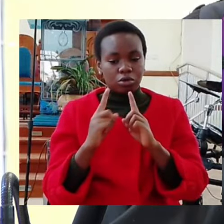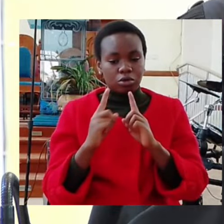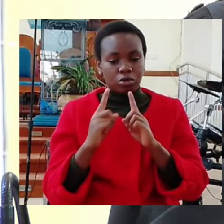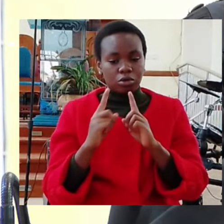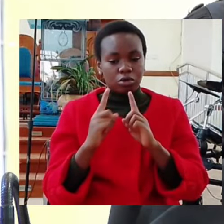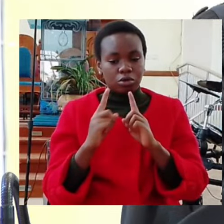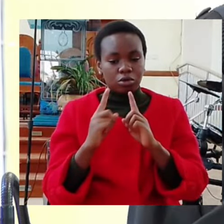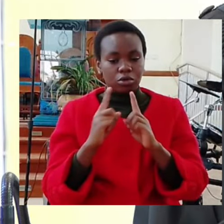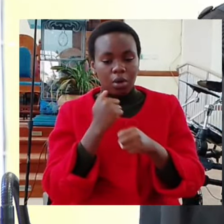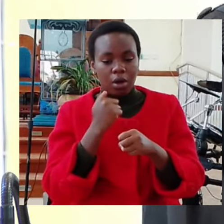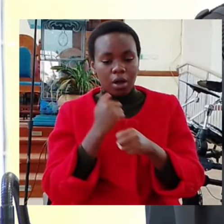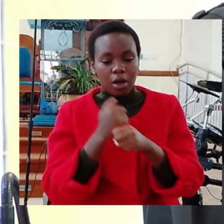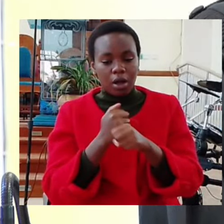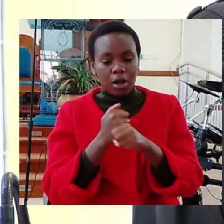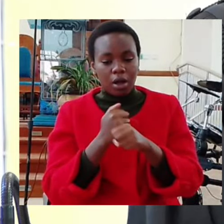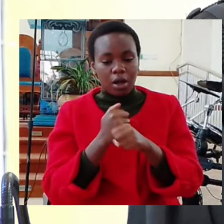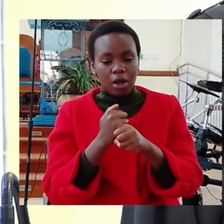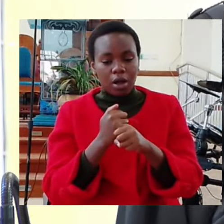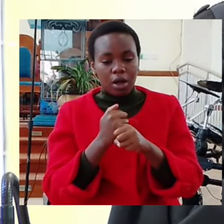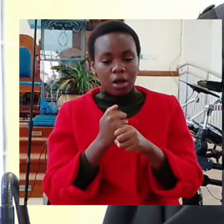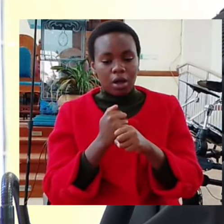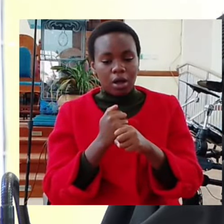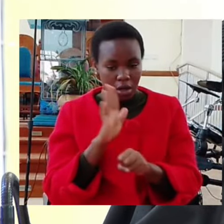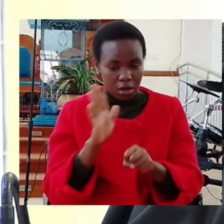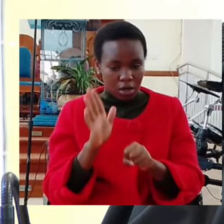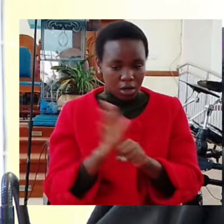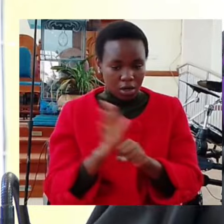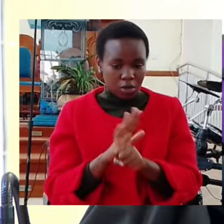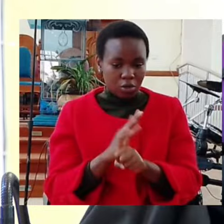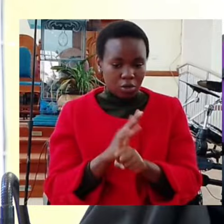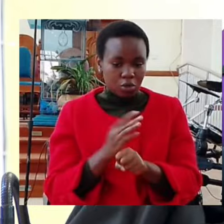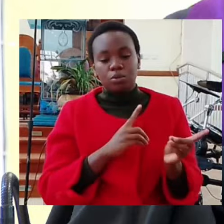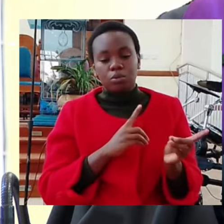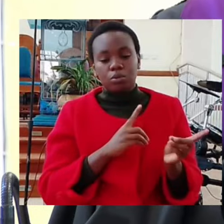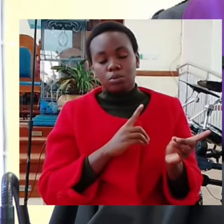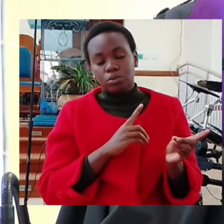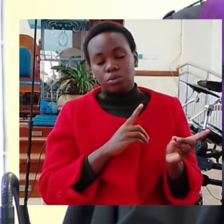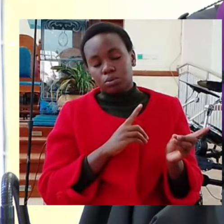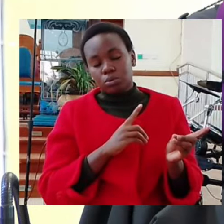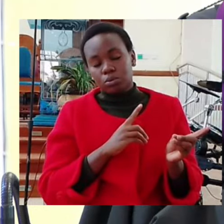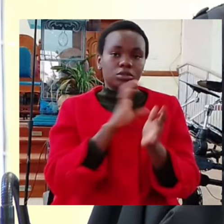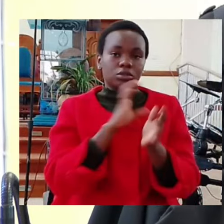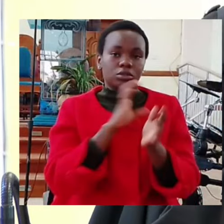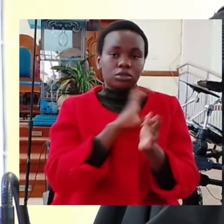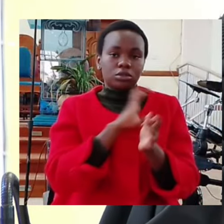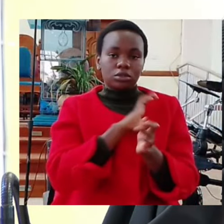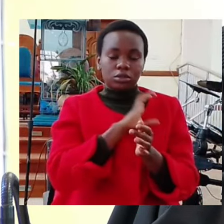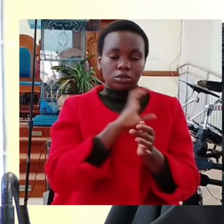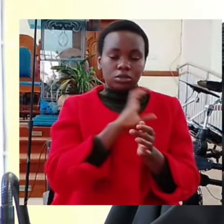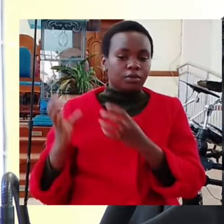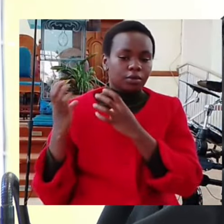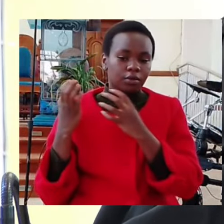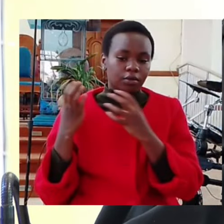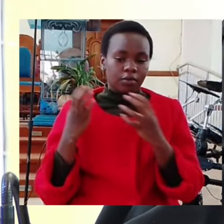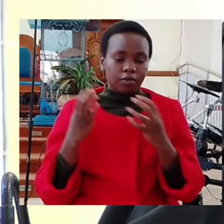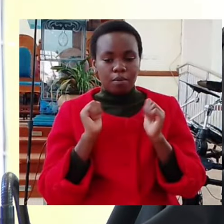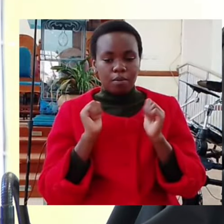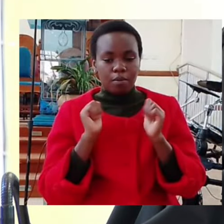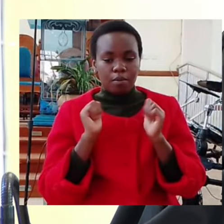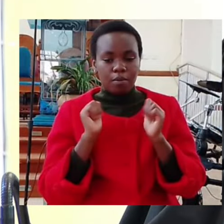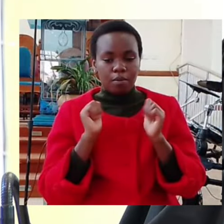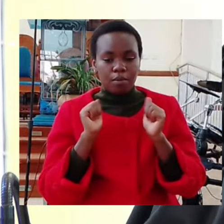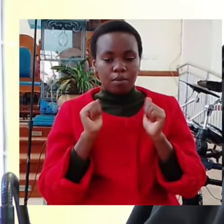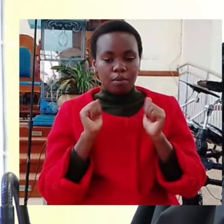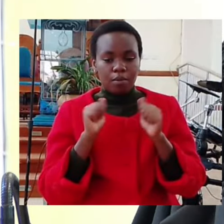mundu ekiorie kaga tweterere Jesu tweyaure maundu maria matagireire na kirekiririo uhoro ucio